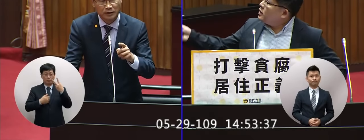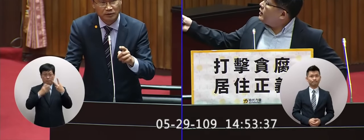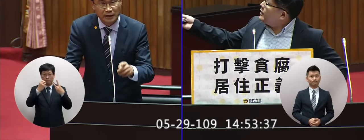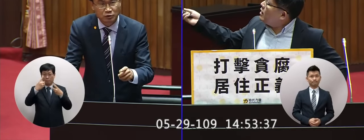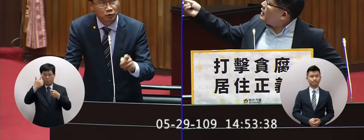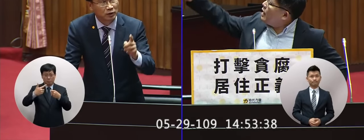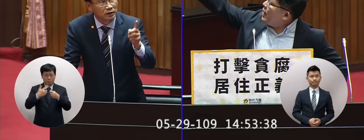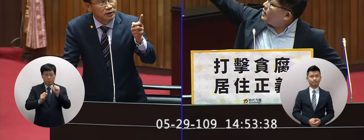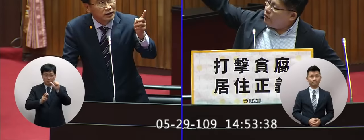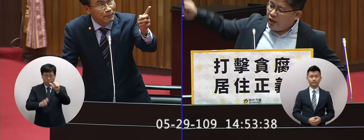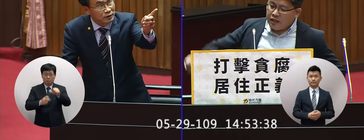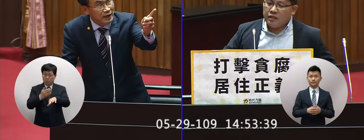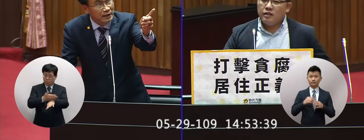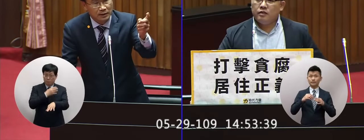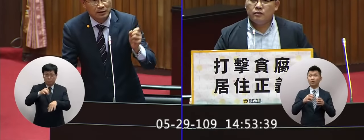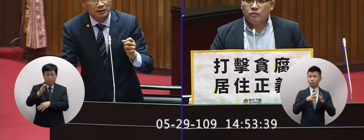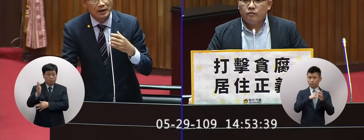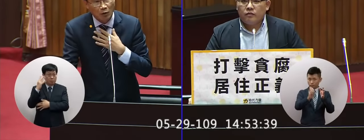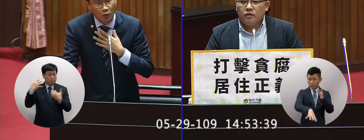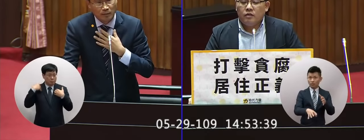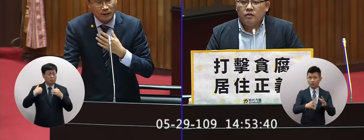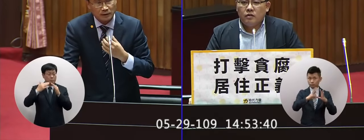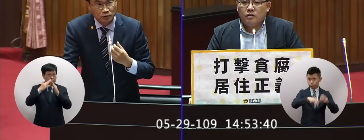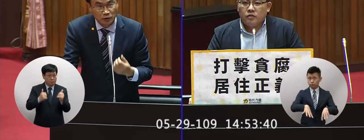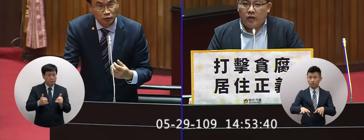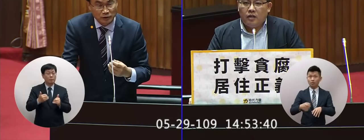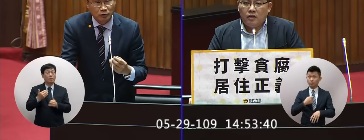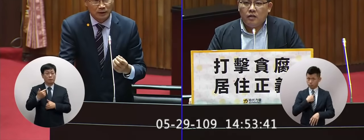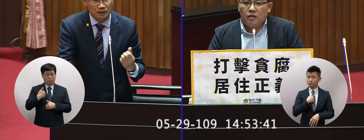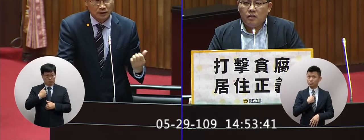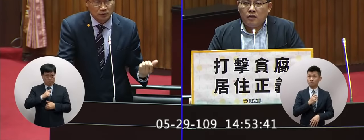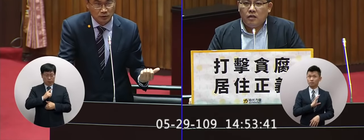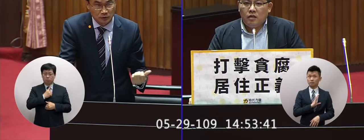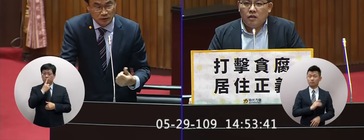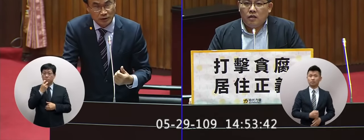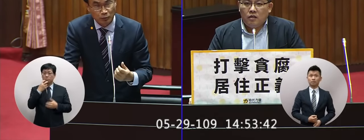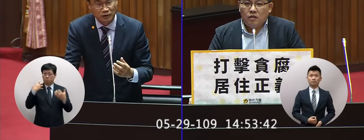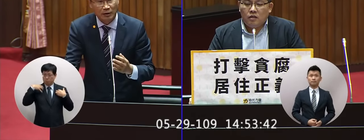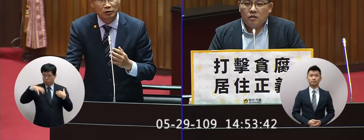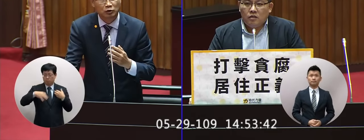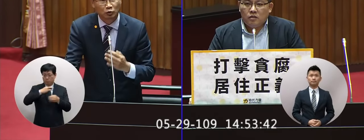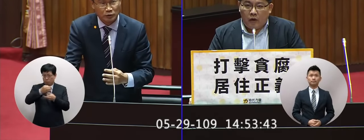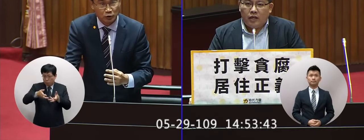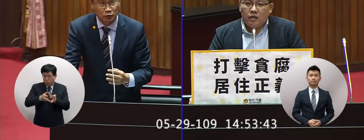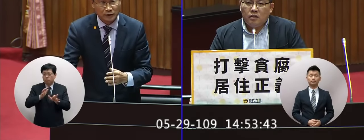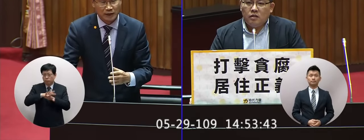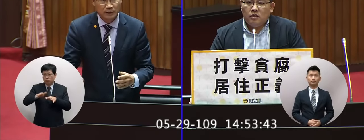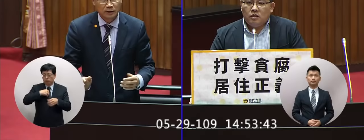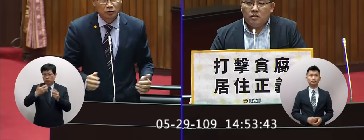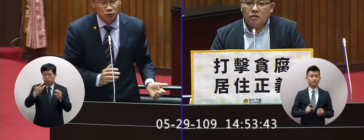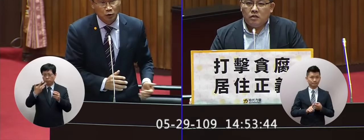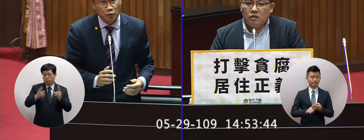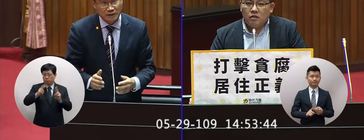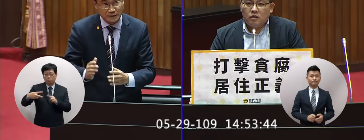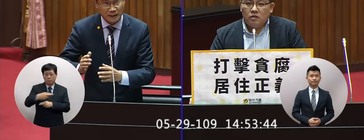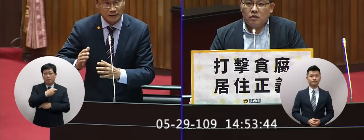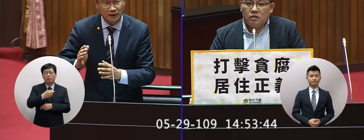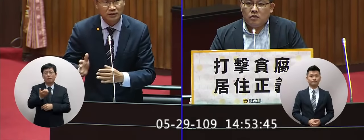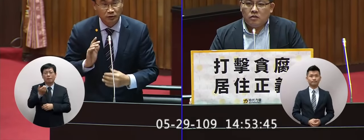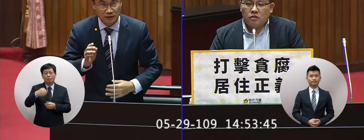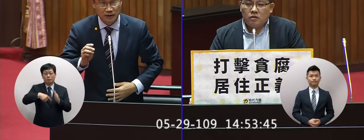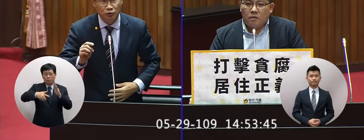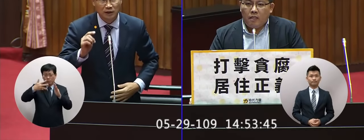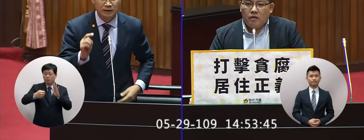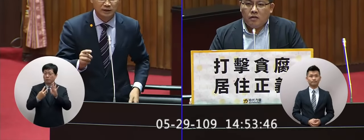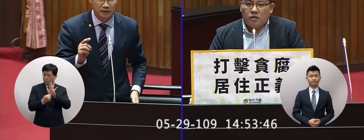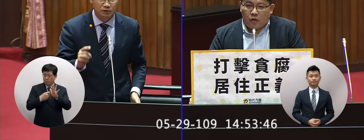地方政府要拆除， 拆嘛，对不对？ 他不拆，那我们中央主管机关。就经济部才会去断水断电，所以如同院长讲的，